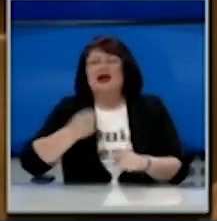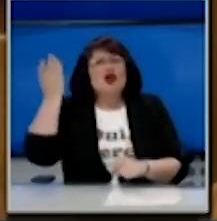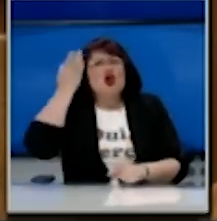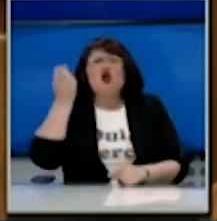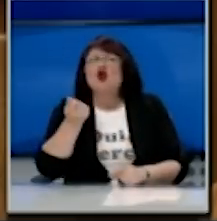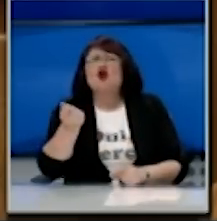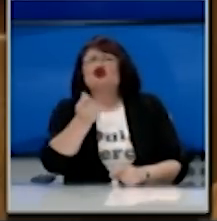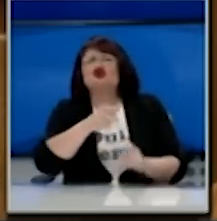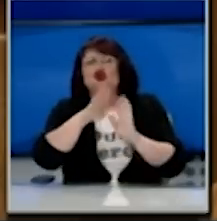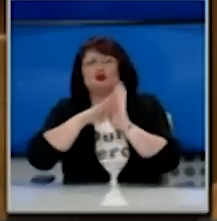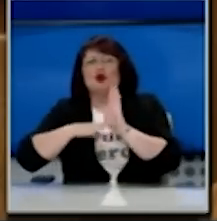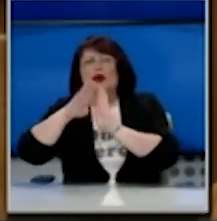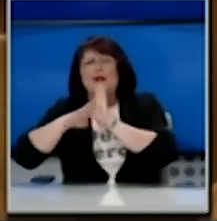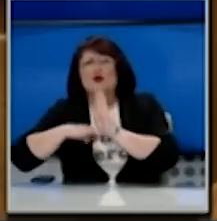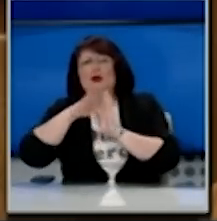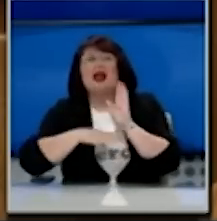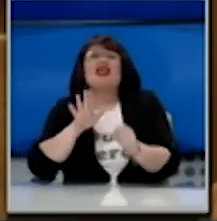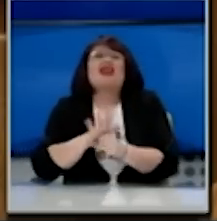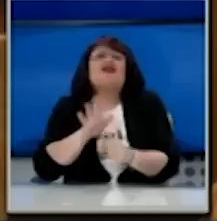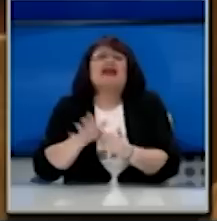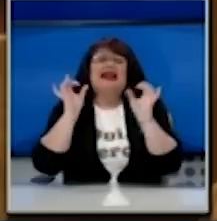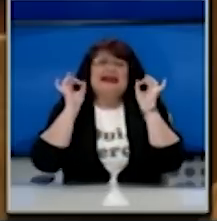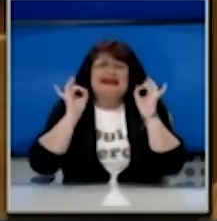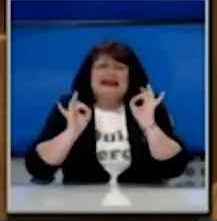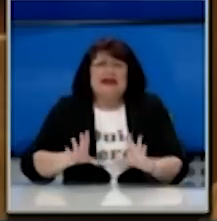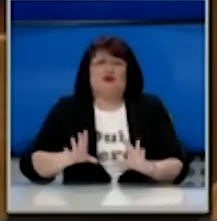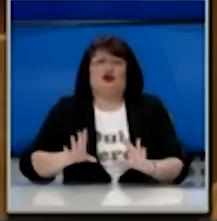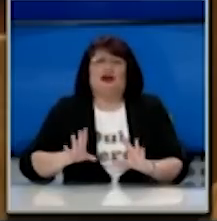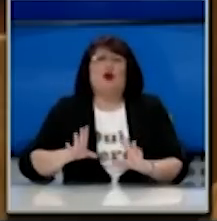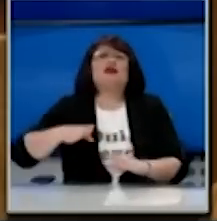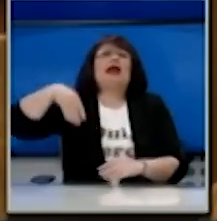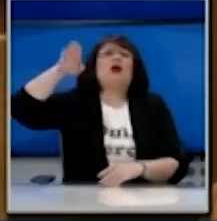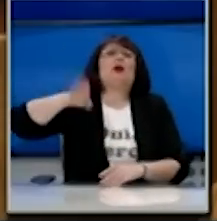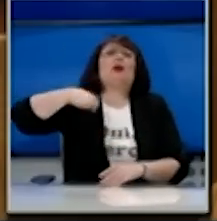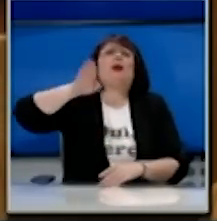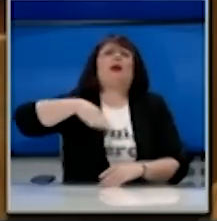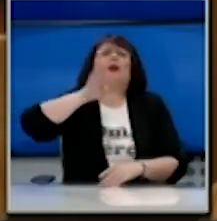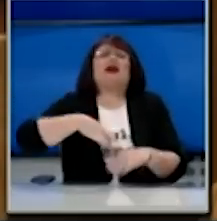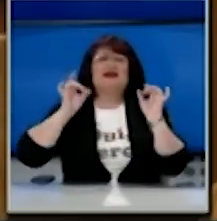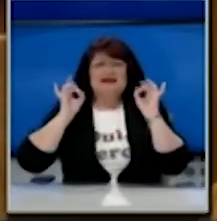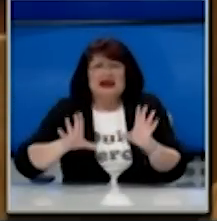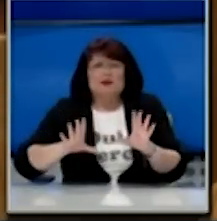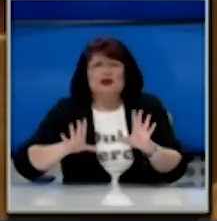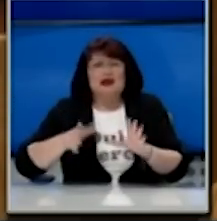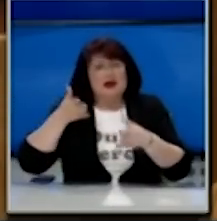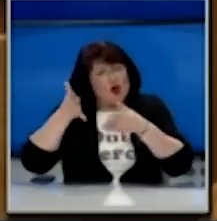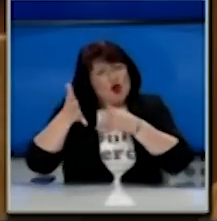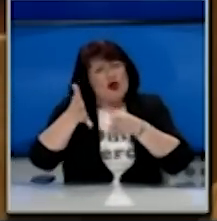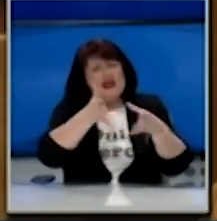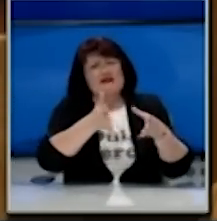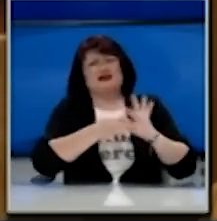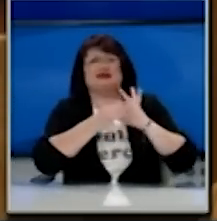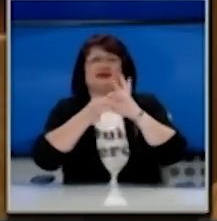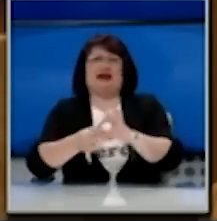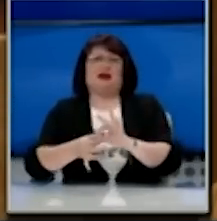κοστολογημένα προγράμματά σας δεν φτάνουν ούτε για ένα απλό σωβάτισμα. Και συνεχίζετε την κοροϊδία. Δυστυχώς